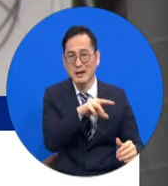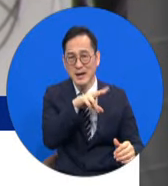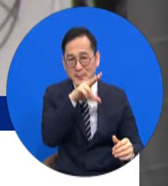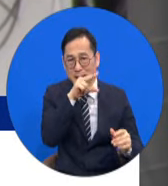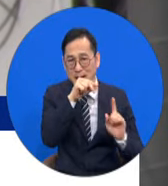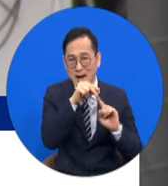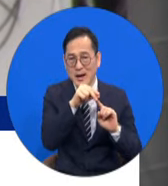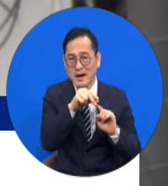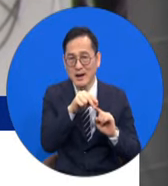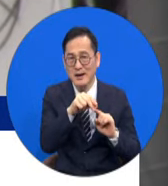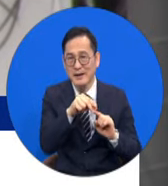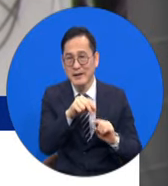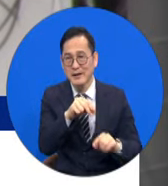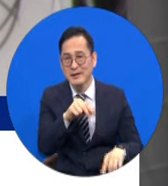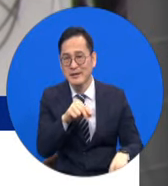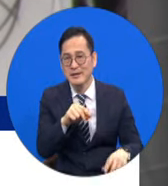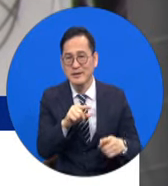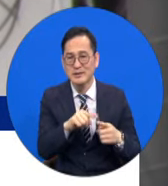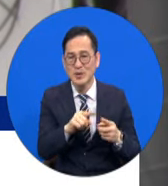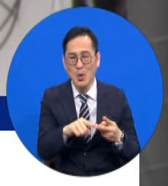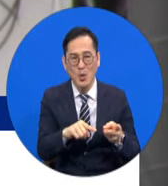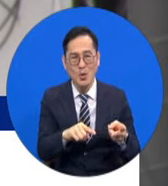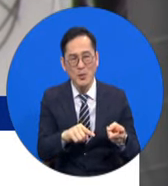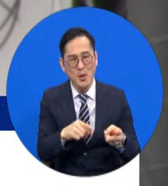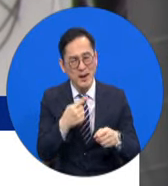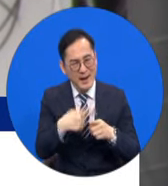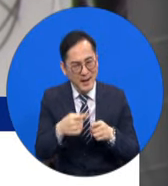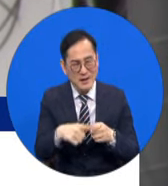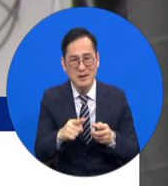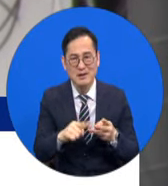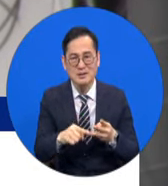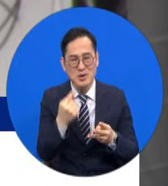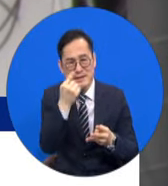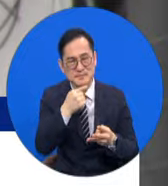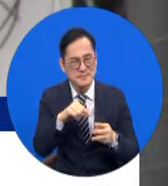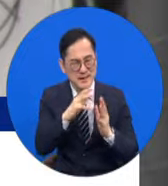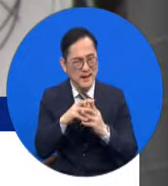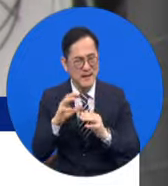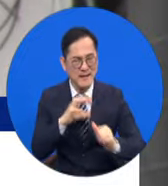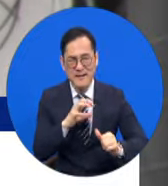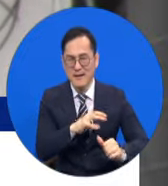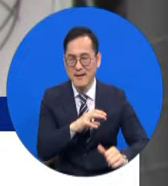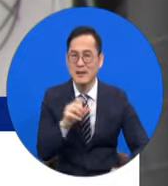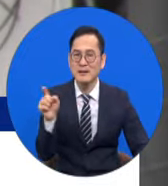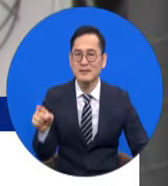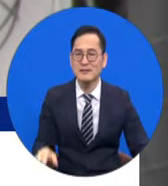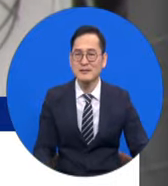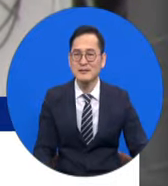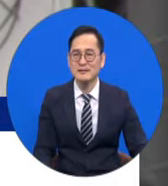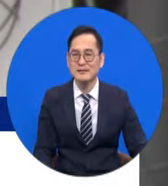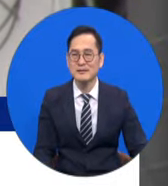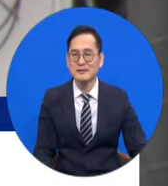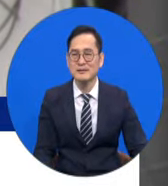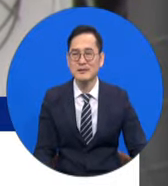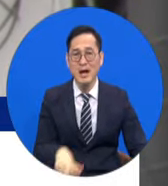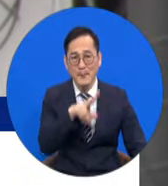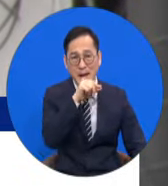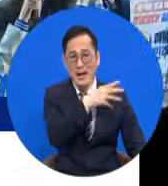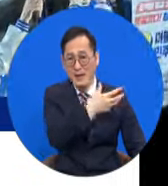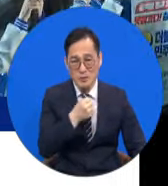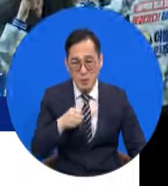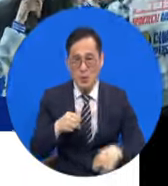입틀막도 부족해서 이제는 팔틀막까지 합니다. 대파 가지고 투표소 가면 왜 안